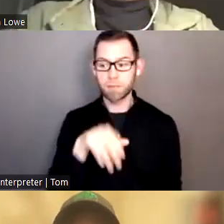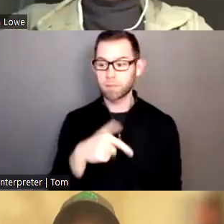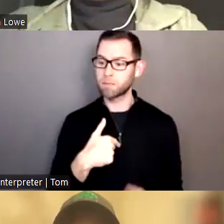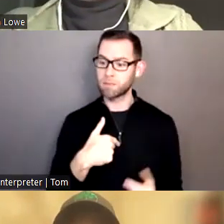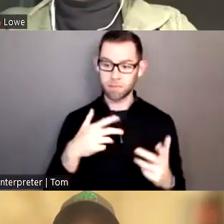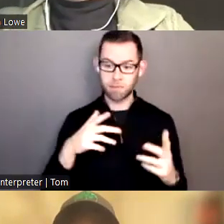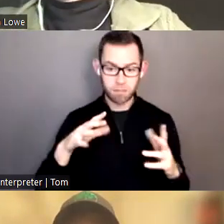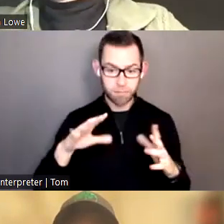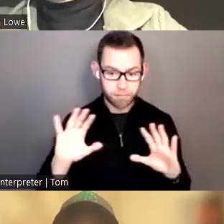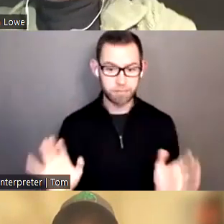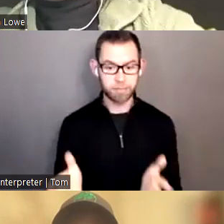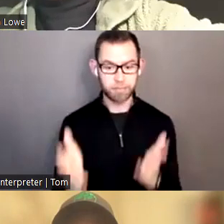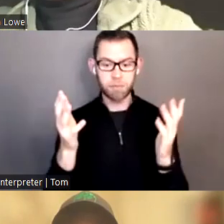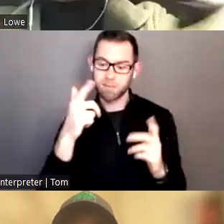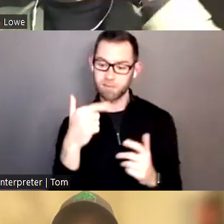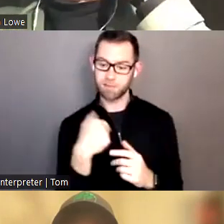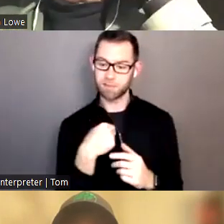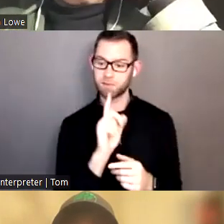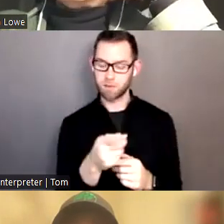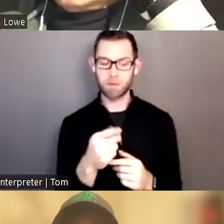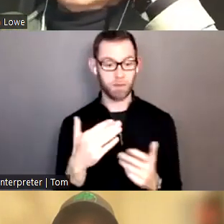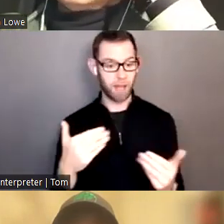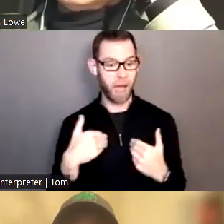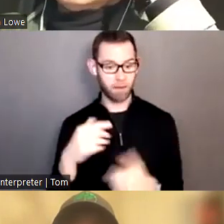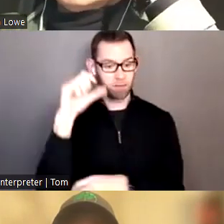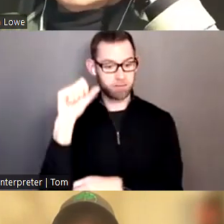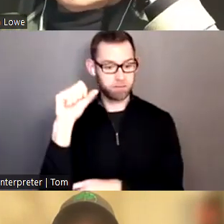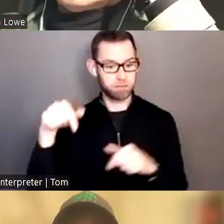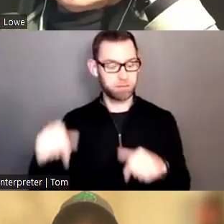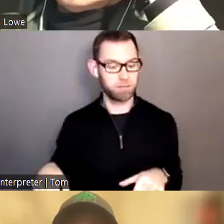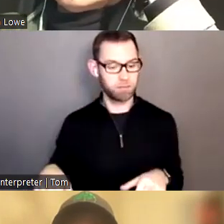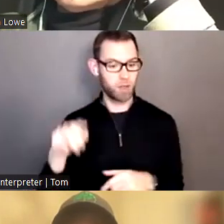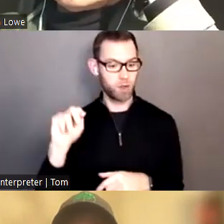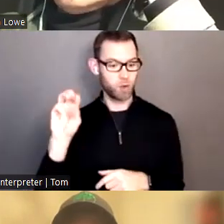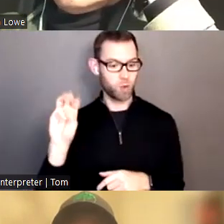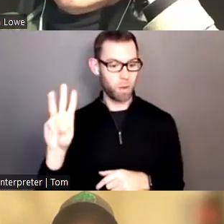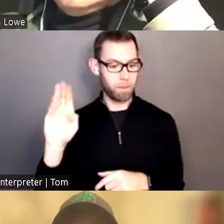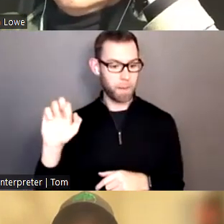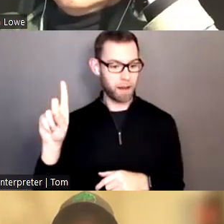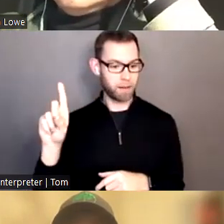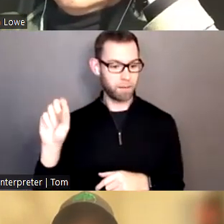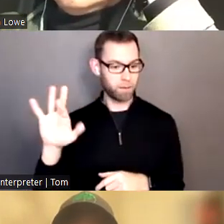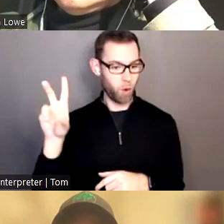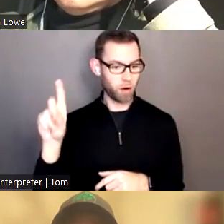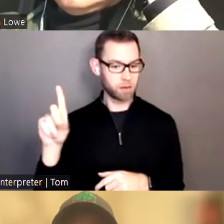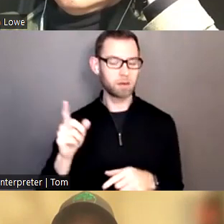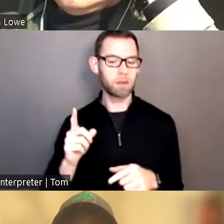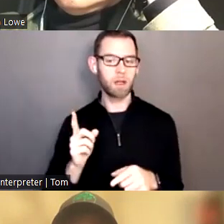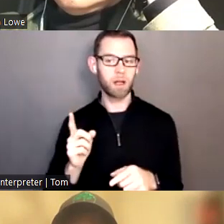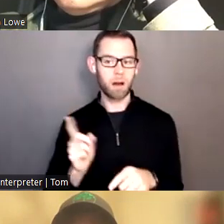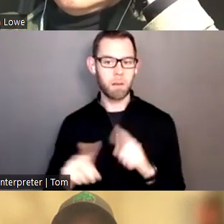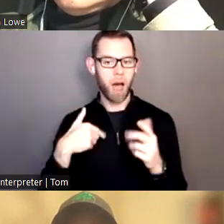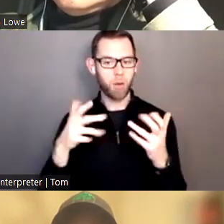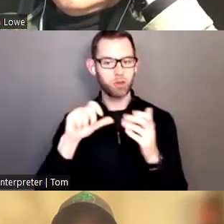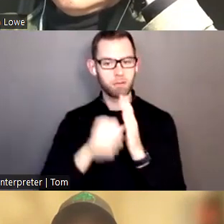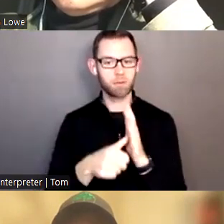nous promouvoir ça, moi je voulais mettre accent sur que nous voulons comprendre ça